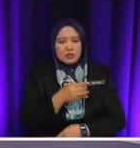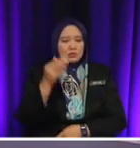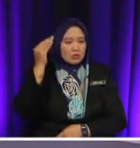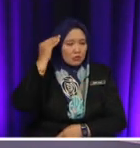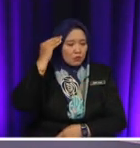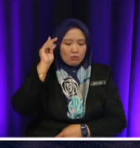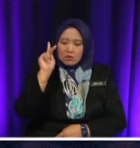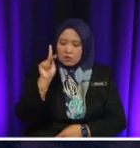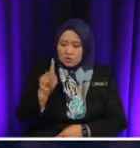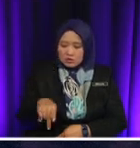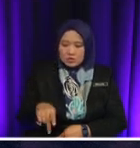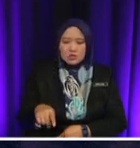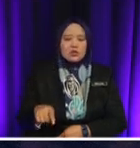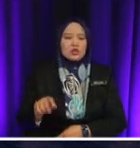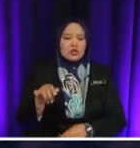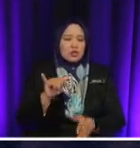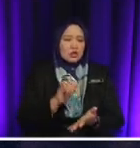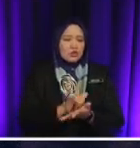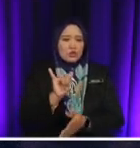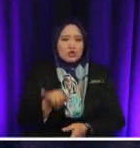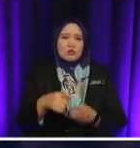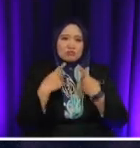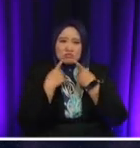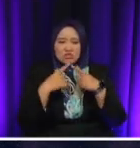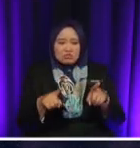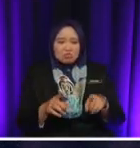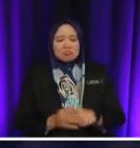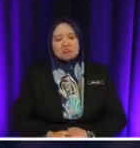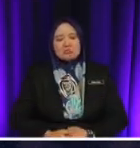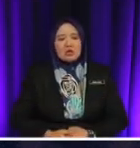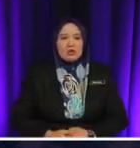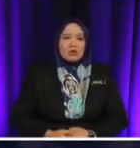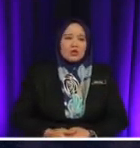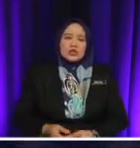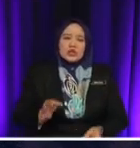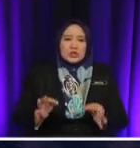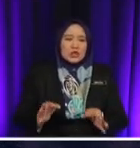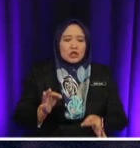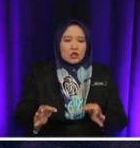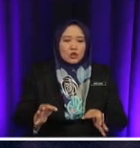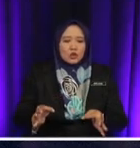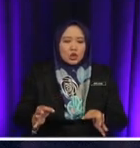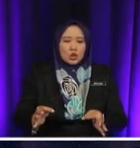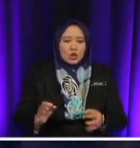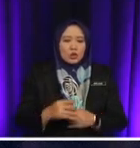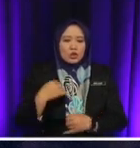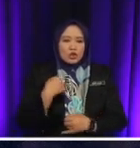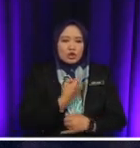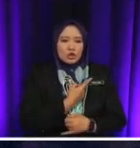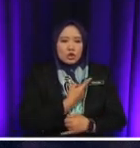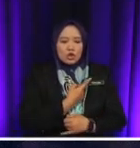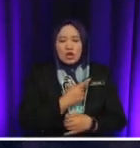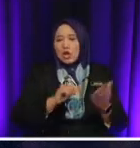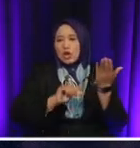dan jawapan itu mungkin akan menyebabkan kita akan mengalami keliru dengan jawapan yang asal kita dapat